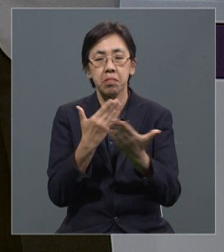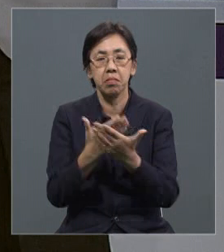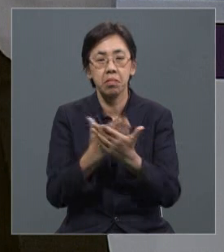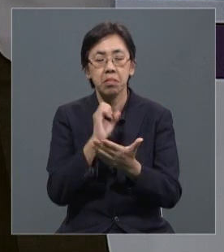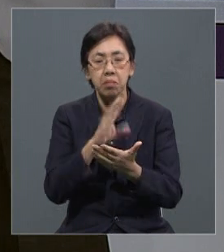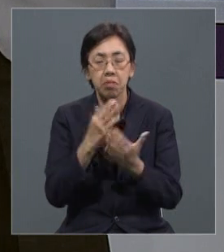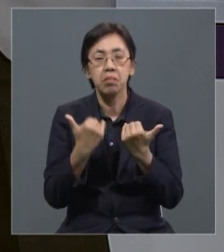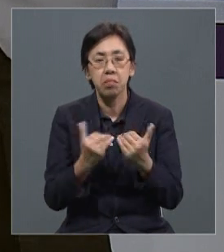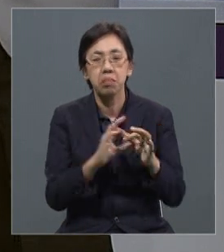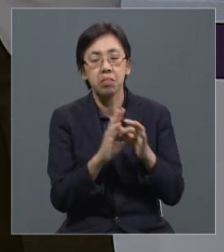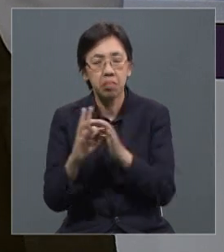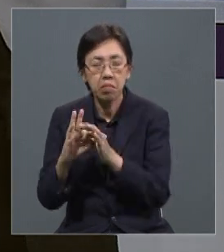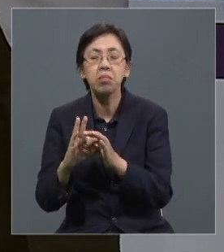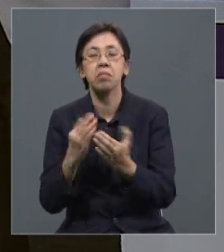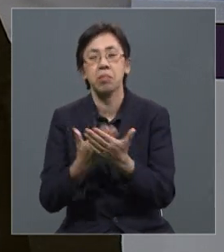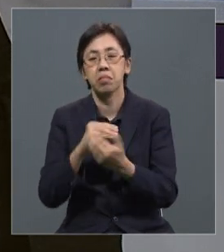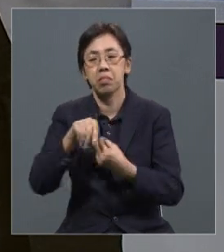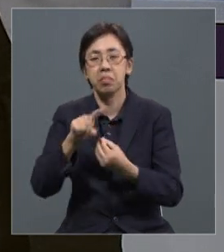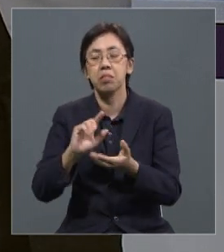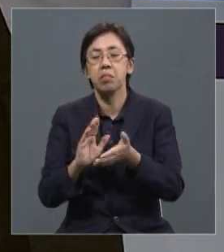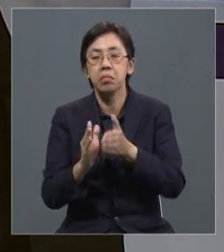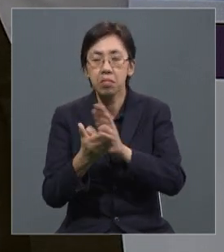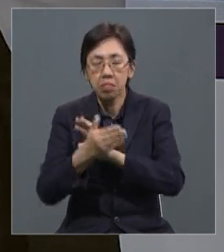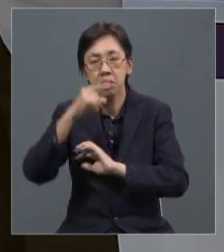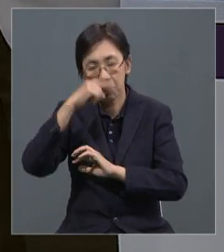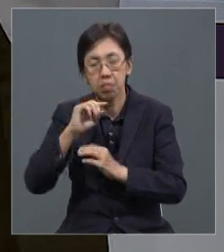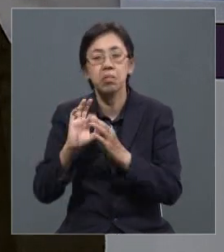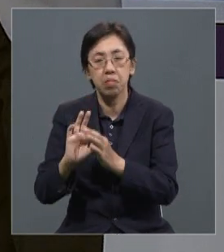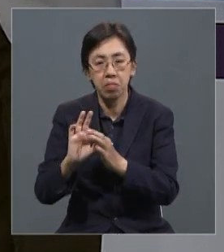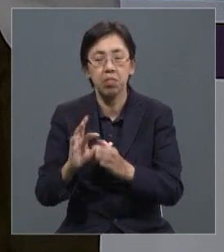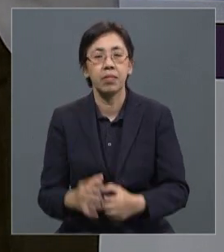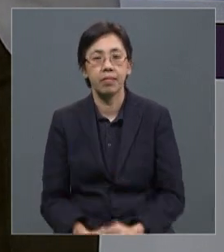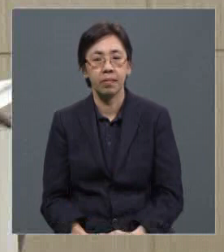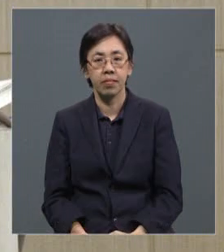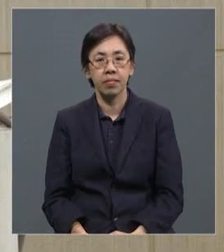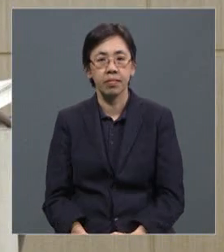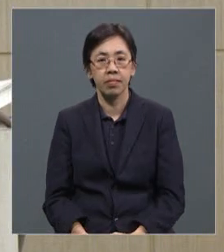องกับศักยภาพการฟื้นตัวทางเศรษฐกิจของประเทศไทยแล้วครับ